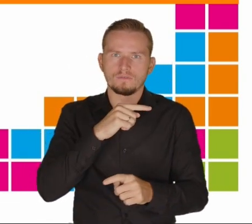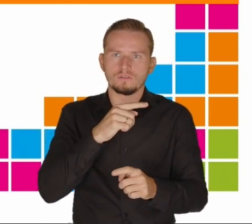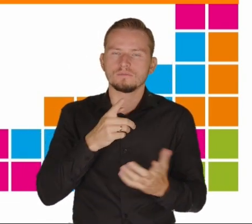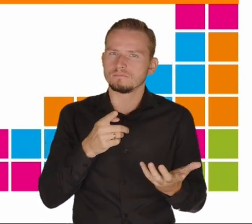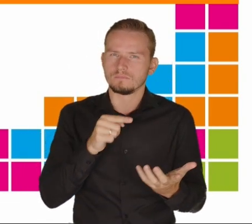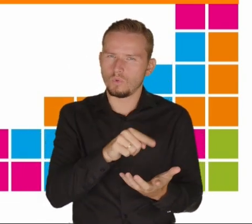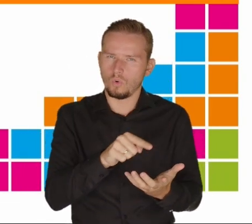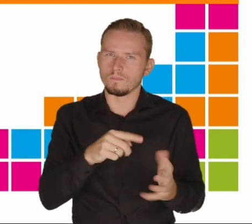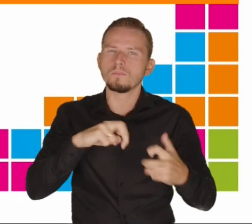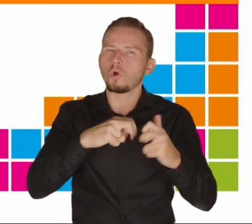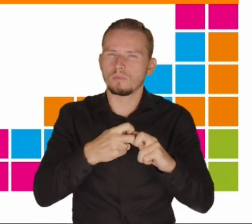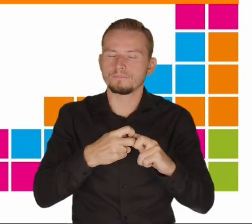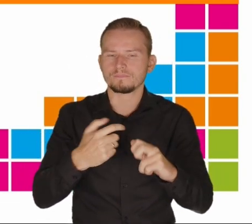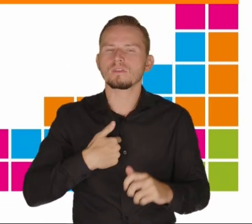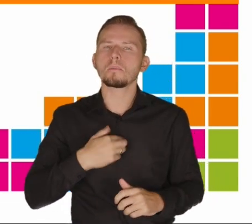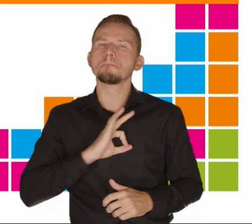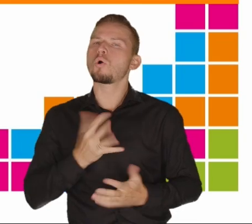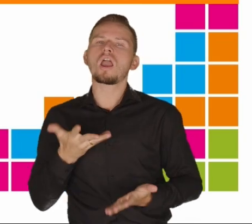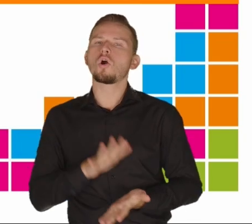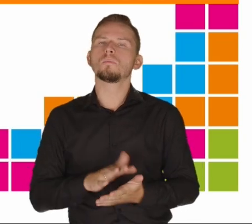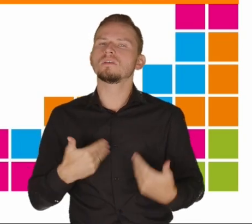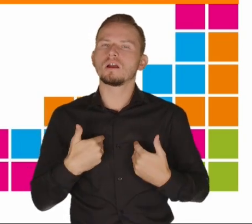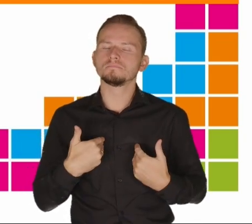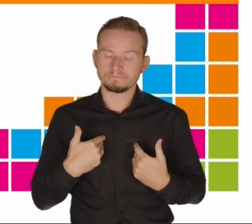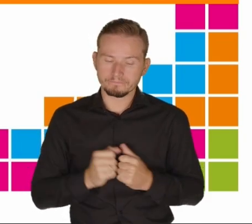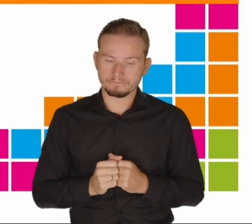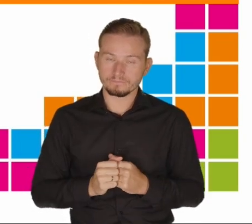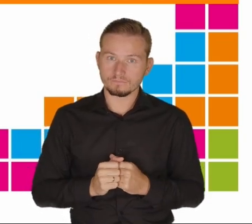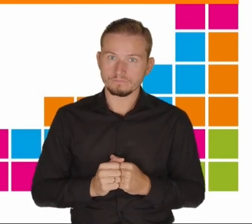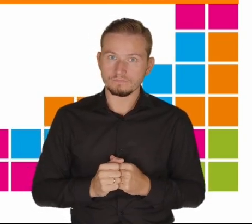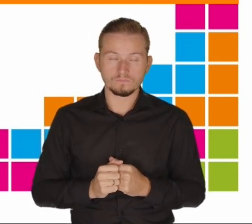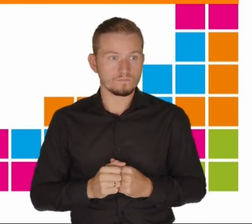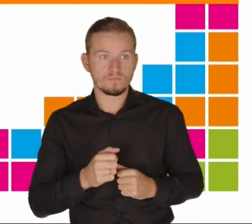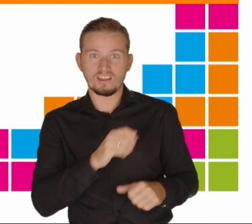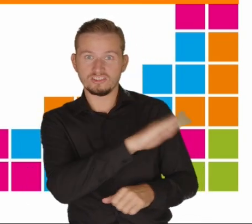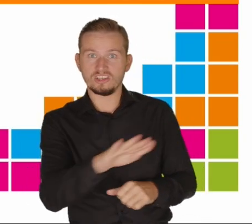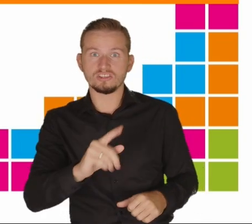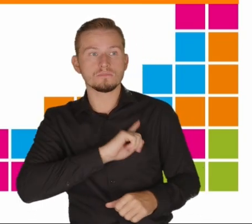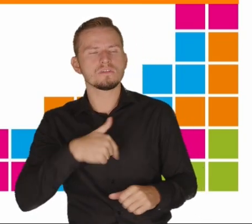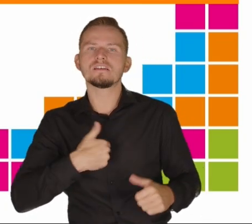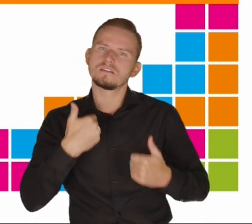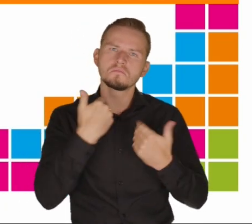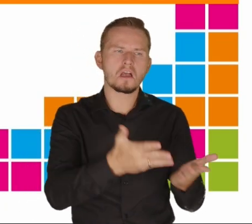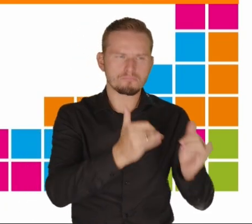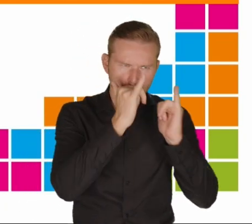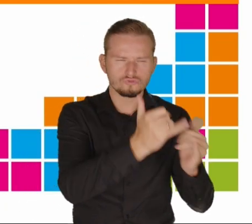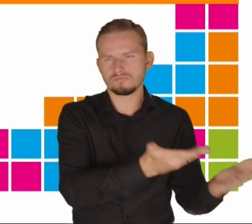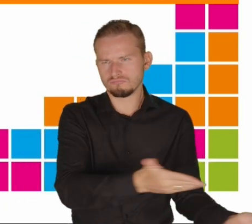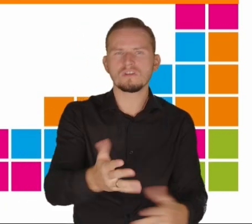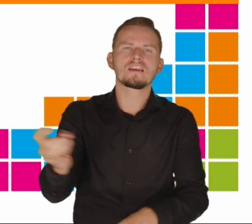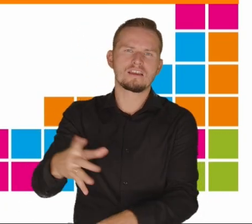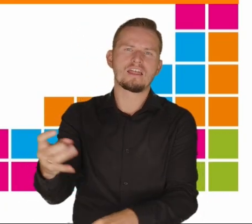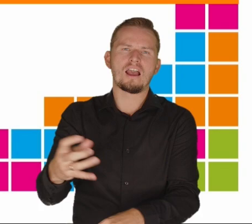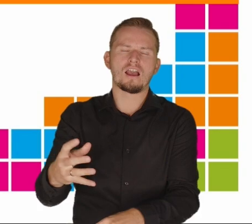To powiem moją opinię, że my nie powinniśmy dzieciom dać grać w gry jakiekolwiek do momentu, kiedy